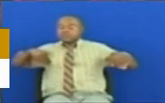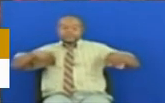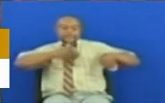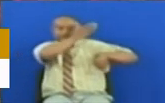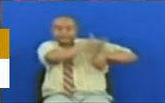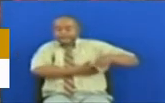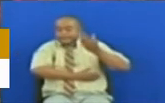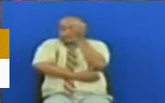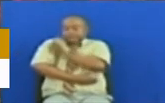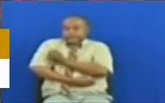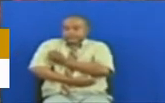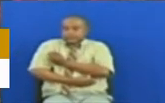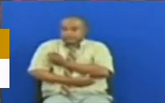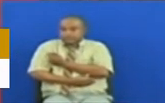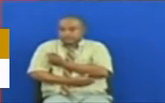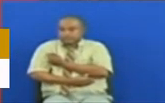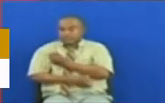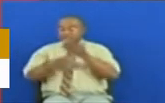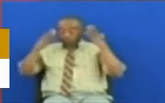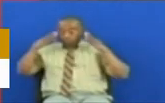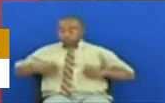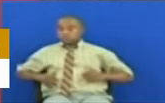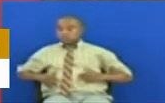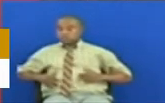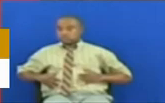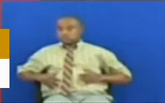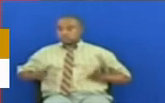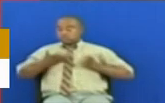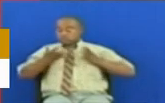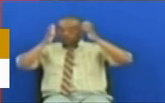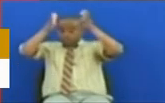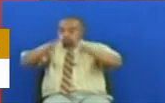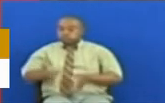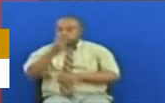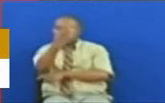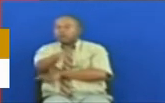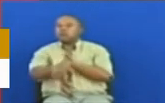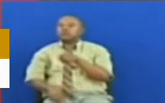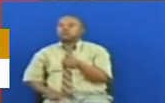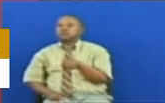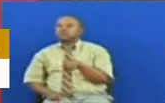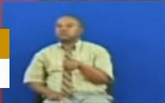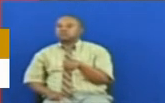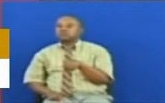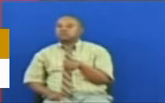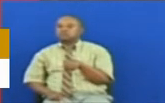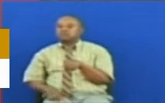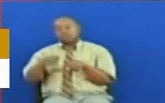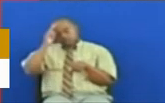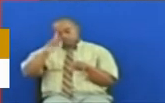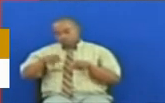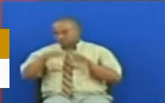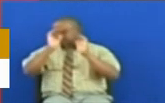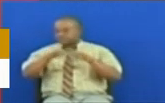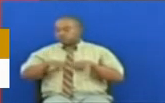zake, alafu ile kakasi, ule mzoga wanautosa baharini, kwa maana ya kwamba wanafanya pollution.